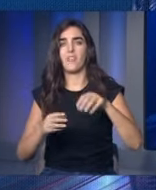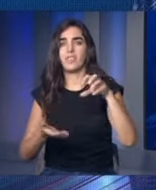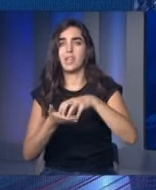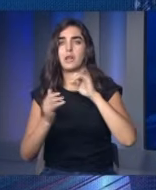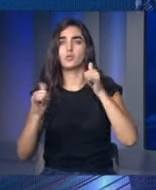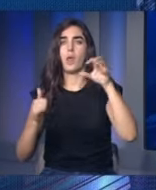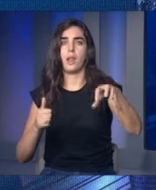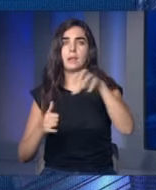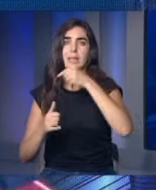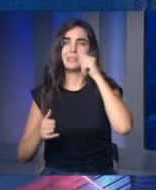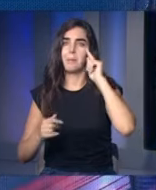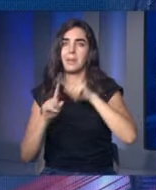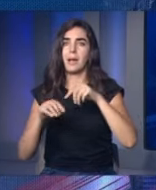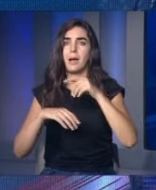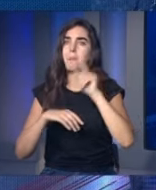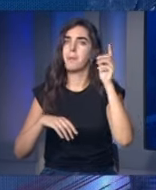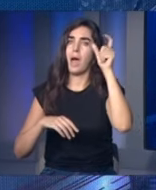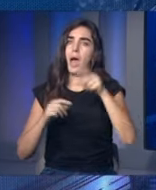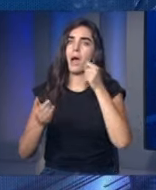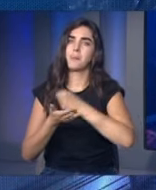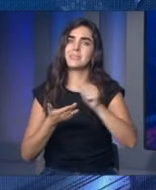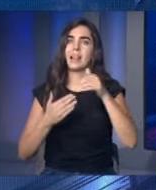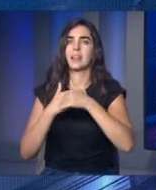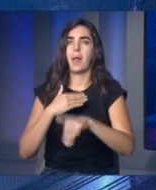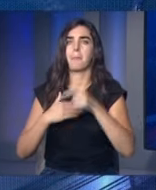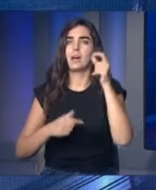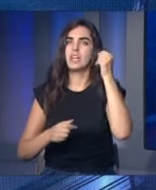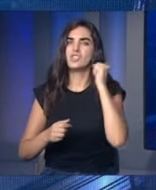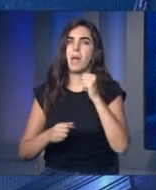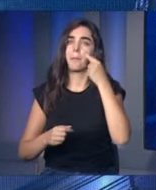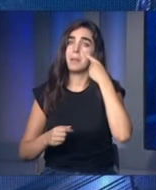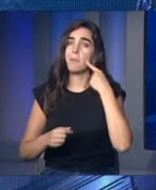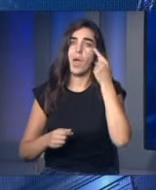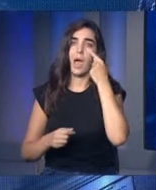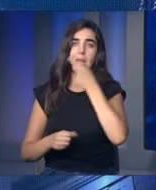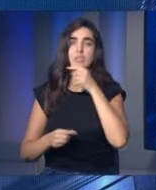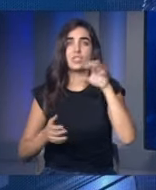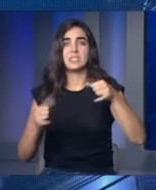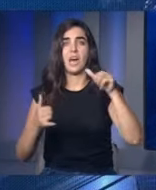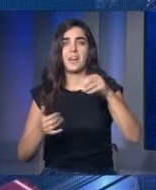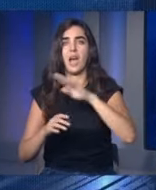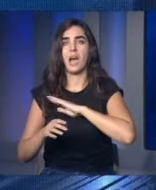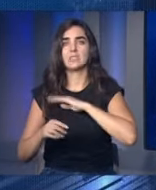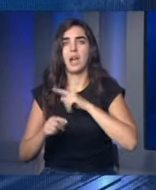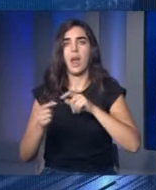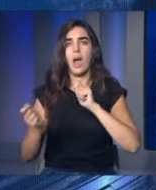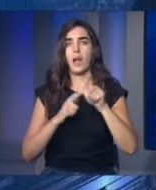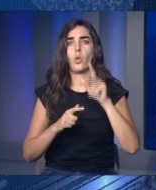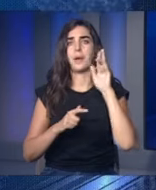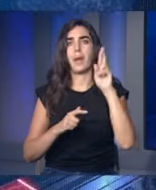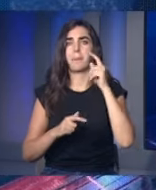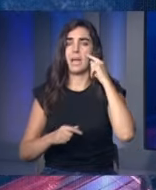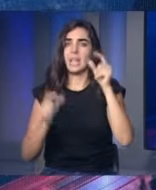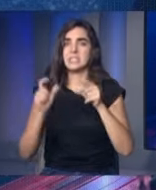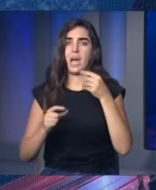شمس حياكة قاتل يمسح دم إجرامه بدموع عينيه وجزار غزة وعدو الرب والإنسانية. وتوجه قبلان إلى